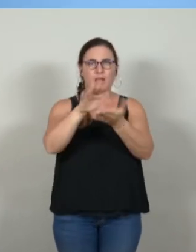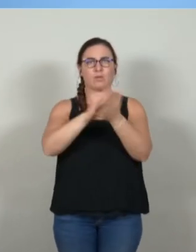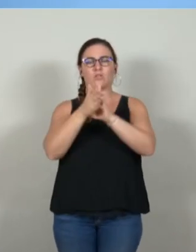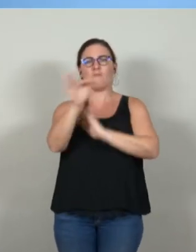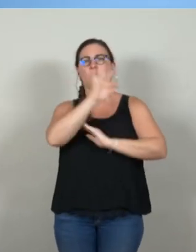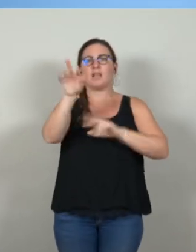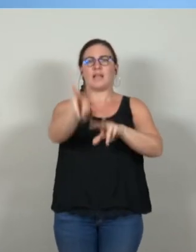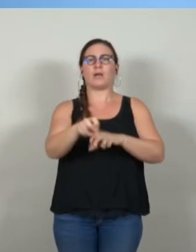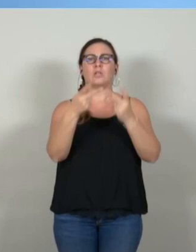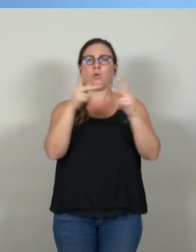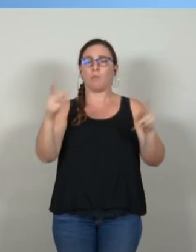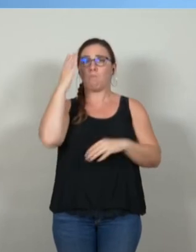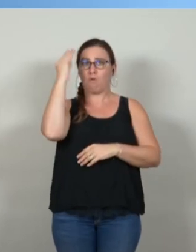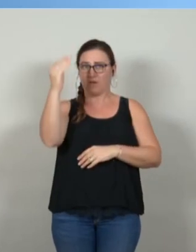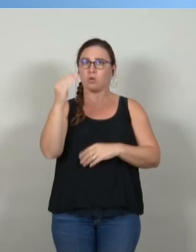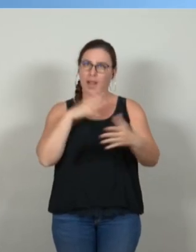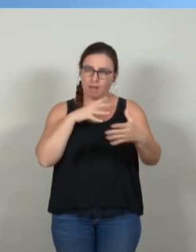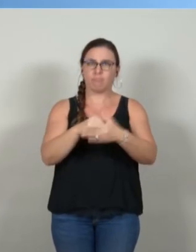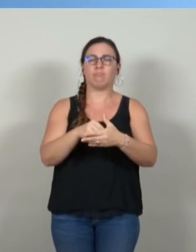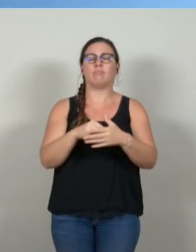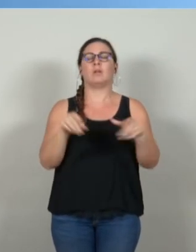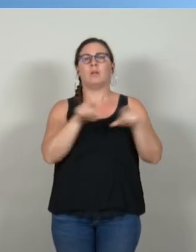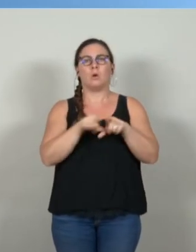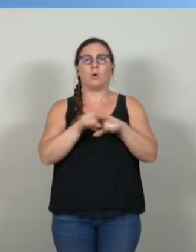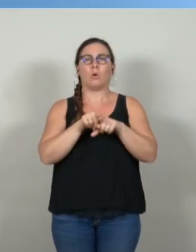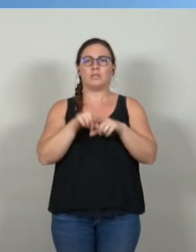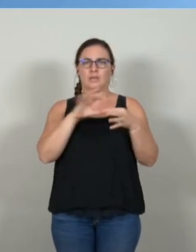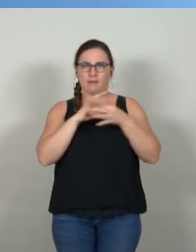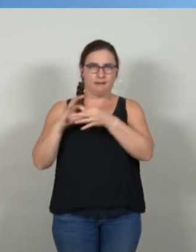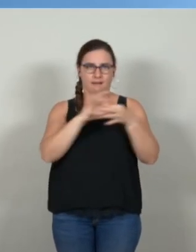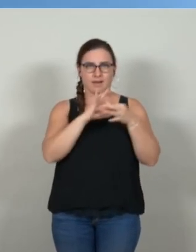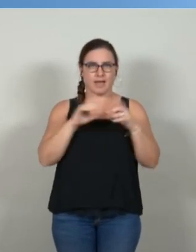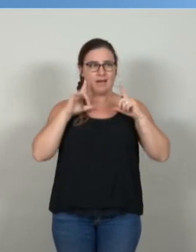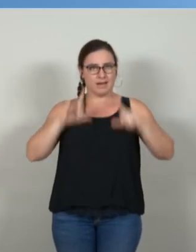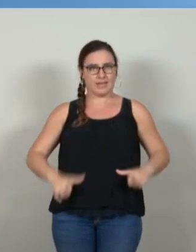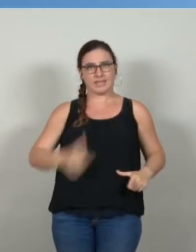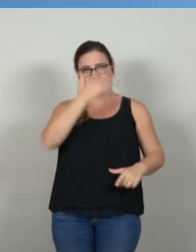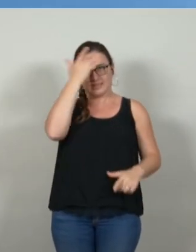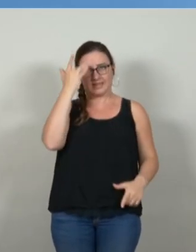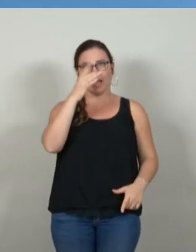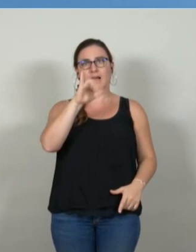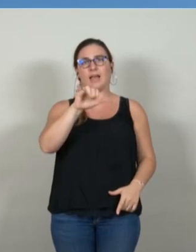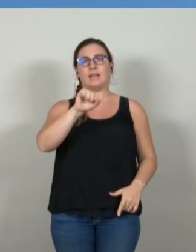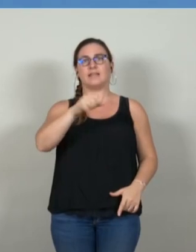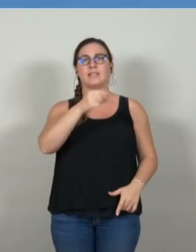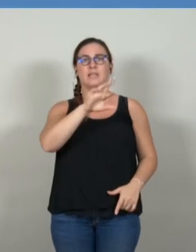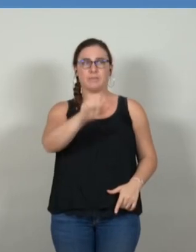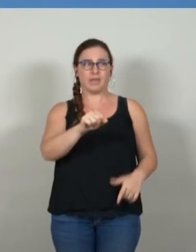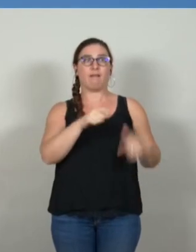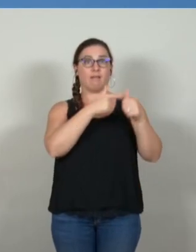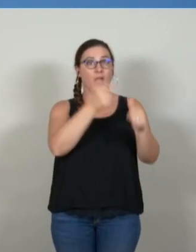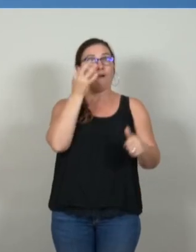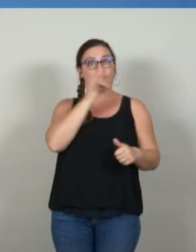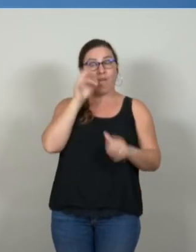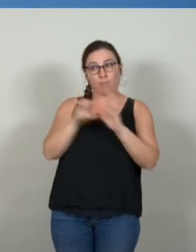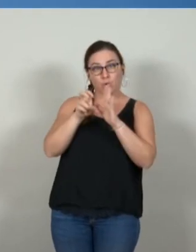d'agriculture urbaine professionnelle et les liens avec le lycée agricole de Saint-Imier pour l'accès des élèves au ferme urbaine grenobloise et